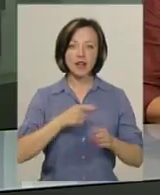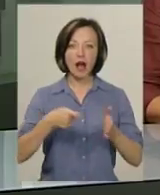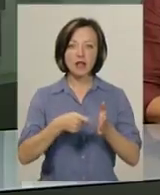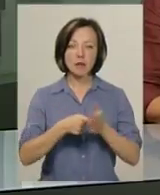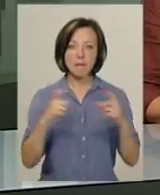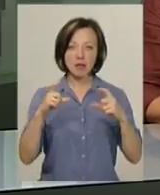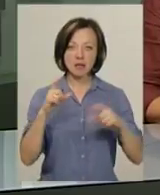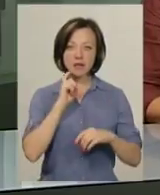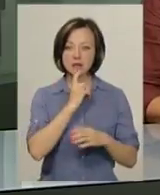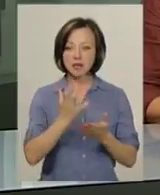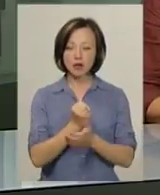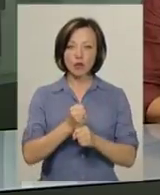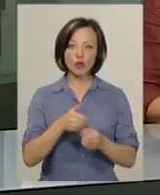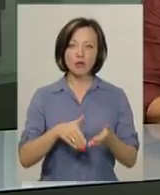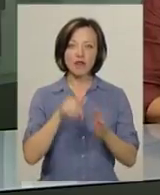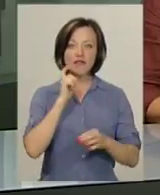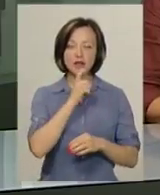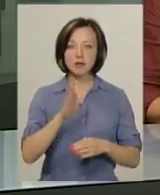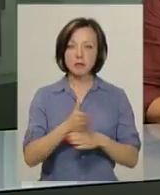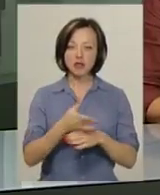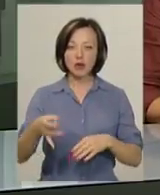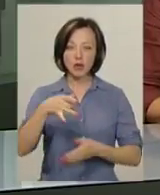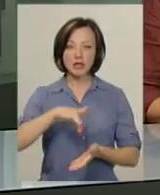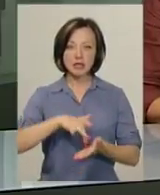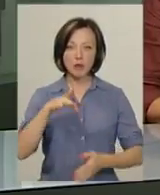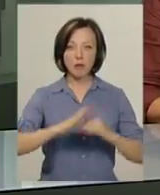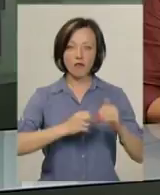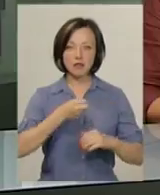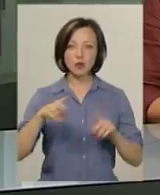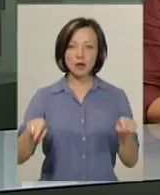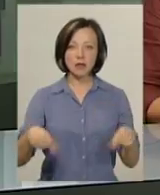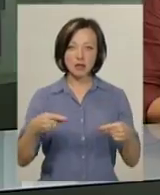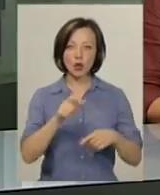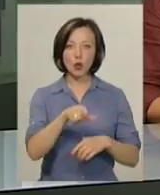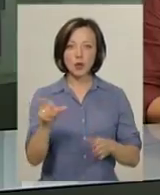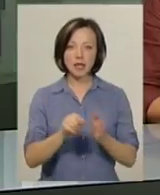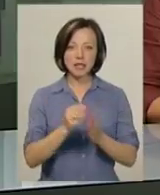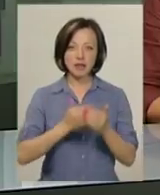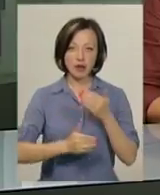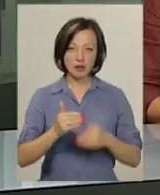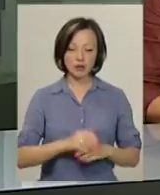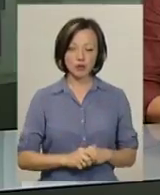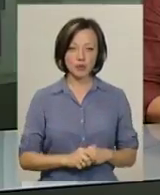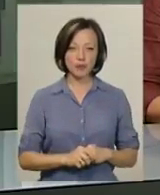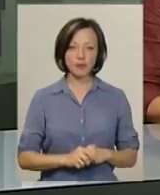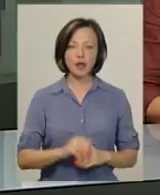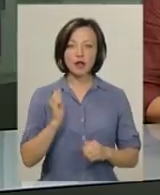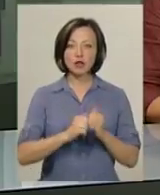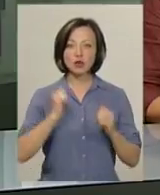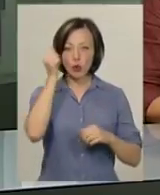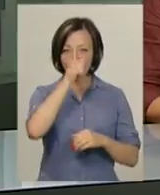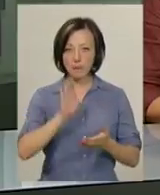Вінниці. Знайти роботу йому допоміг Вінницький міжрегіональний центр професійної реабілітації людей з інвалідністю «Поділля». Щороку